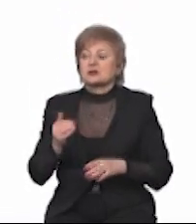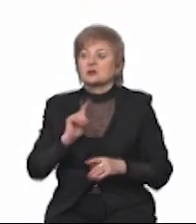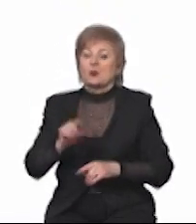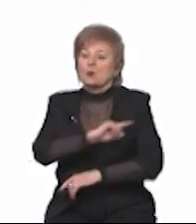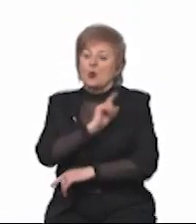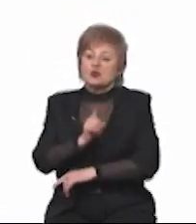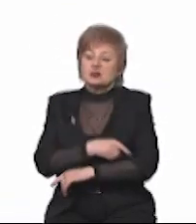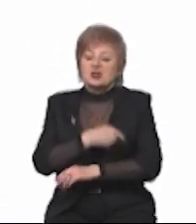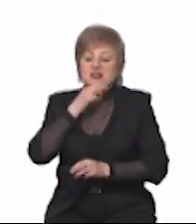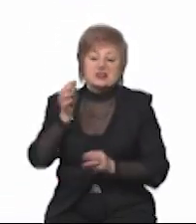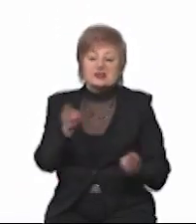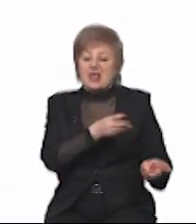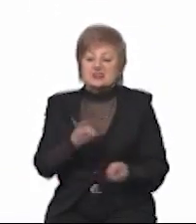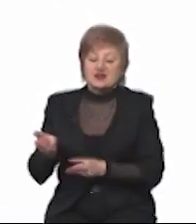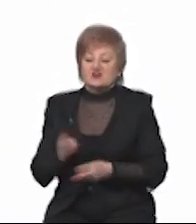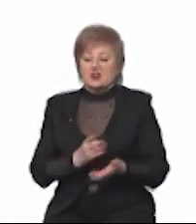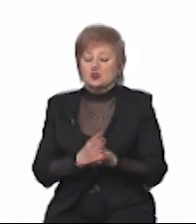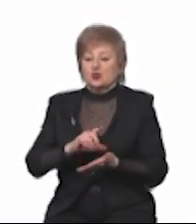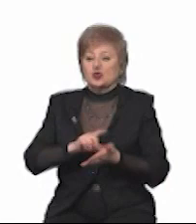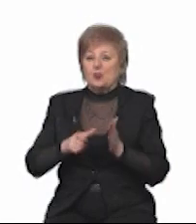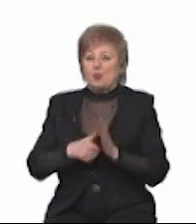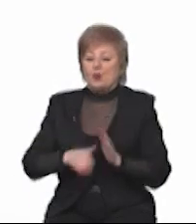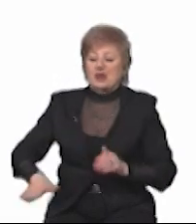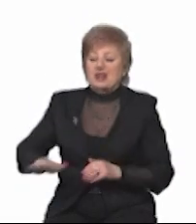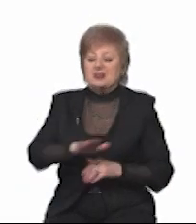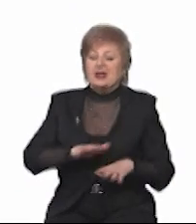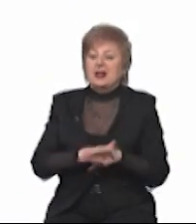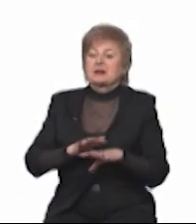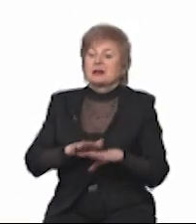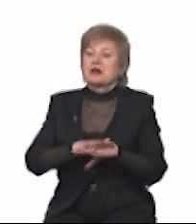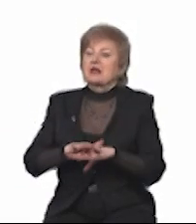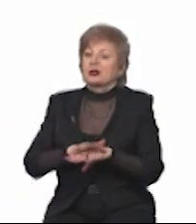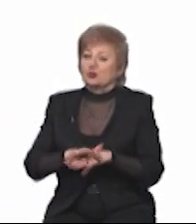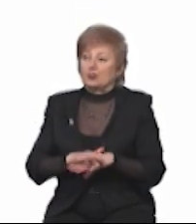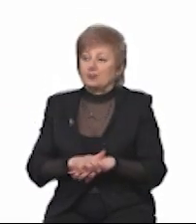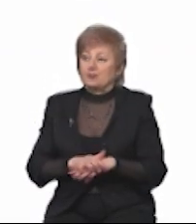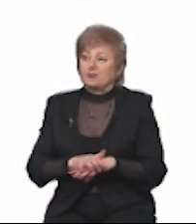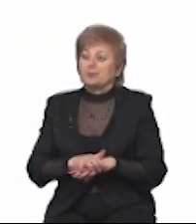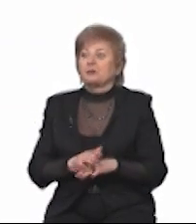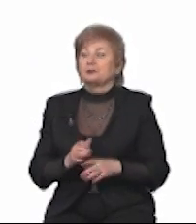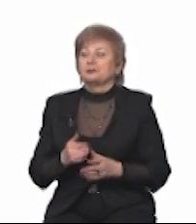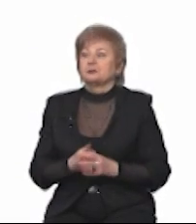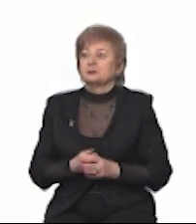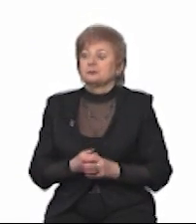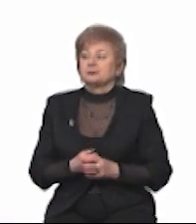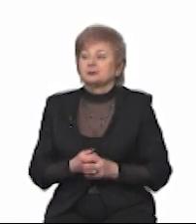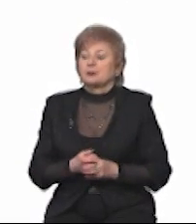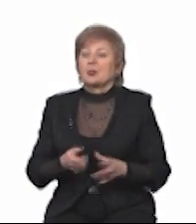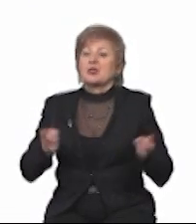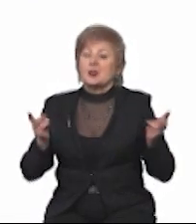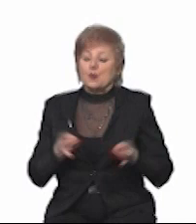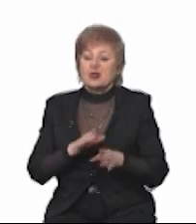посиленої дезінфекції службових приміщень та територій ринку. От, власне,